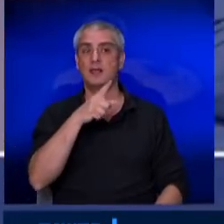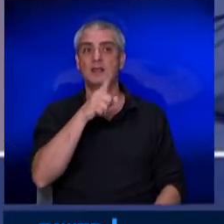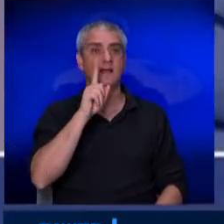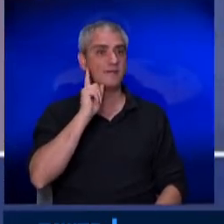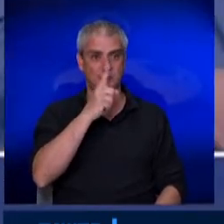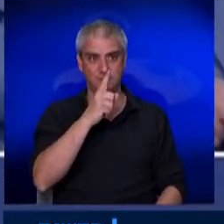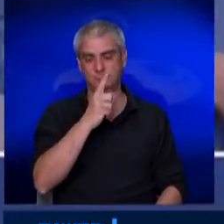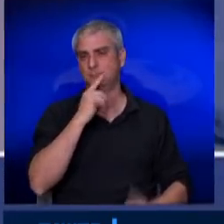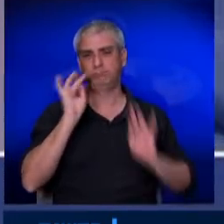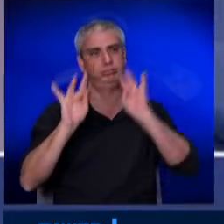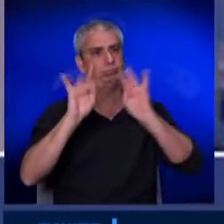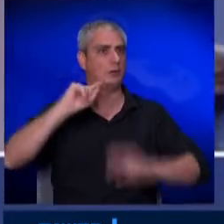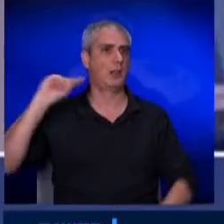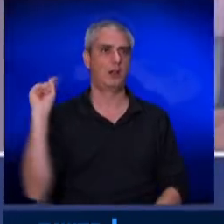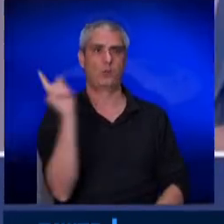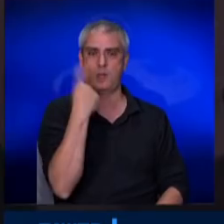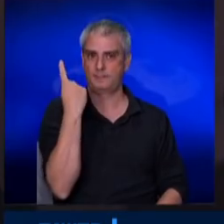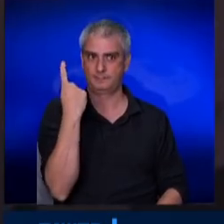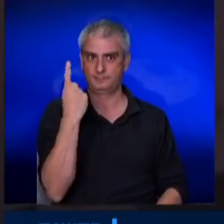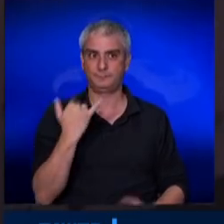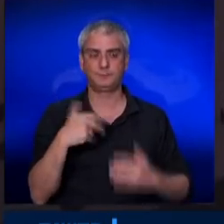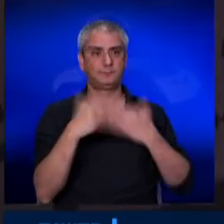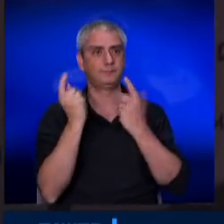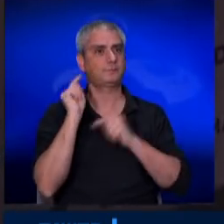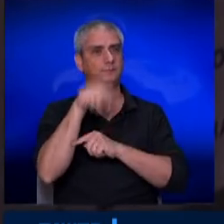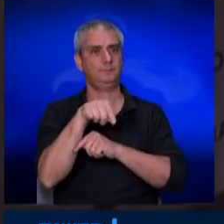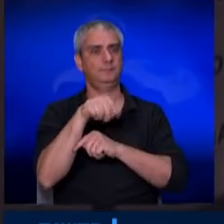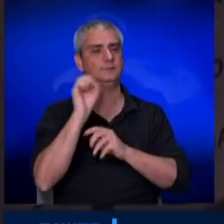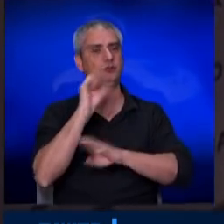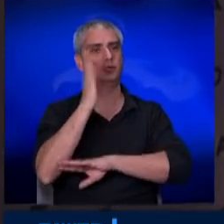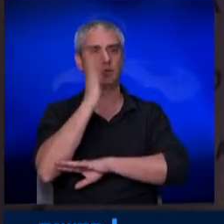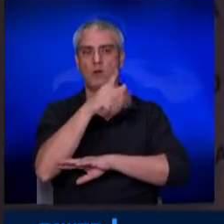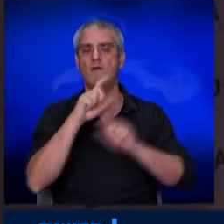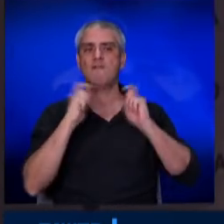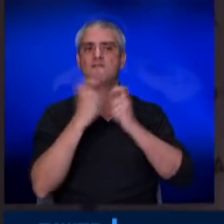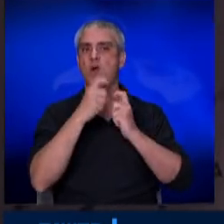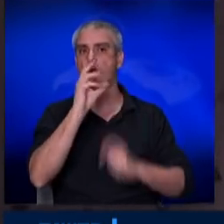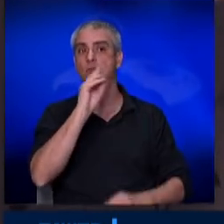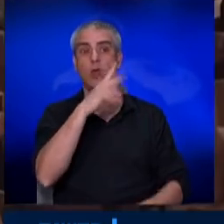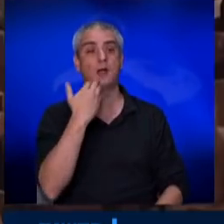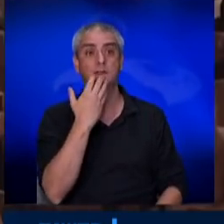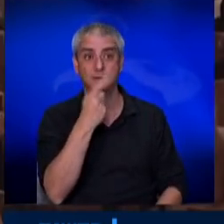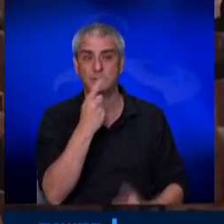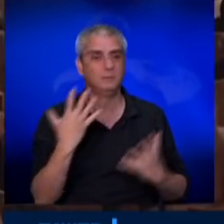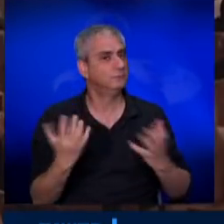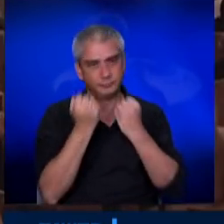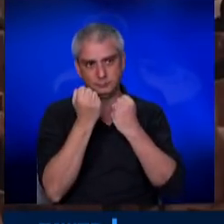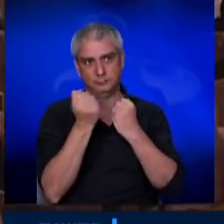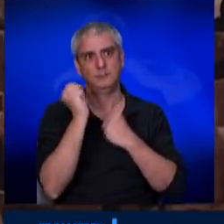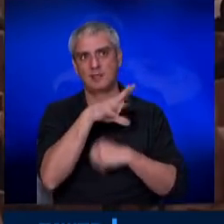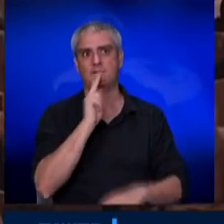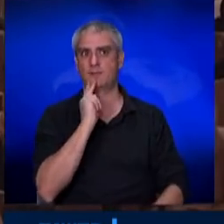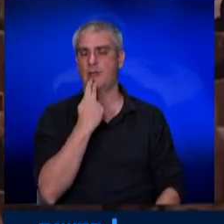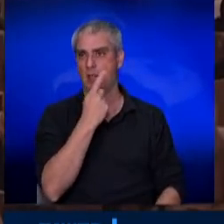זלנסקי יורה לכל הכיוונים. הבוקר הוא הופיע בלייבסטרים בפורום דוחה והסביר כי הישועה יכולה להגיע